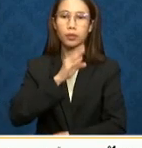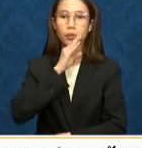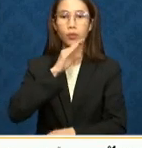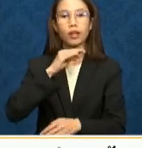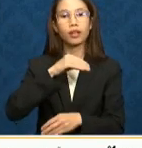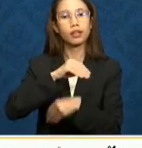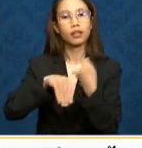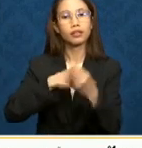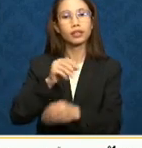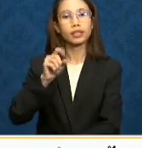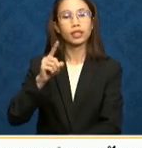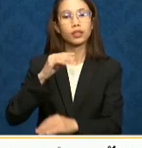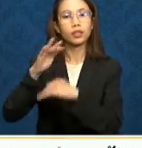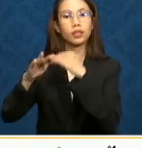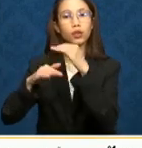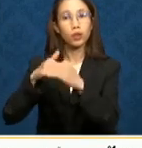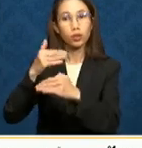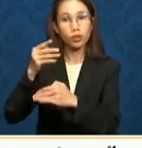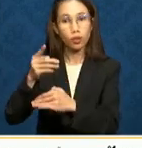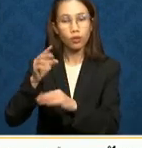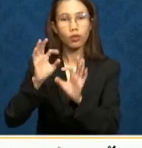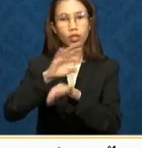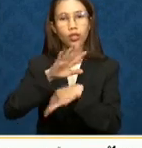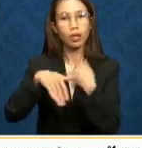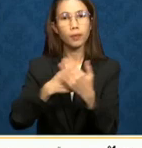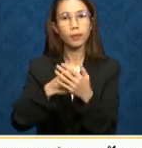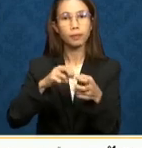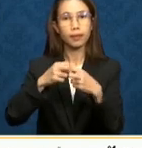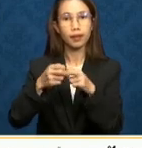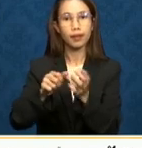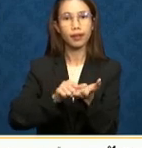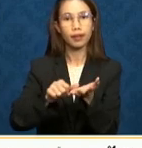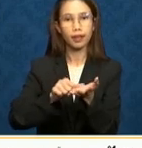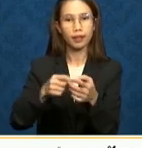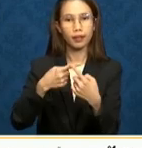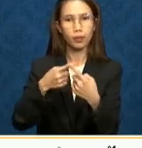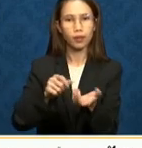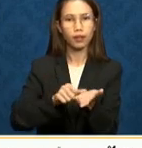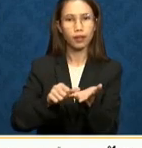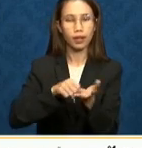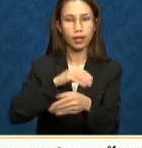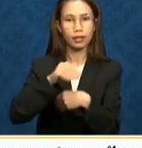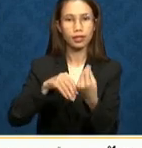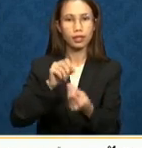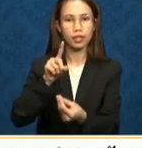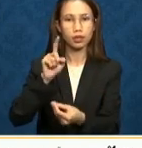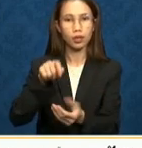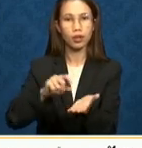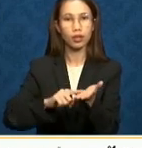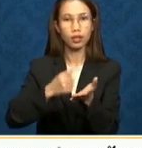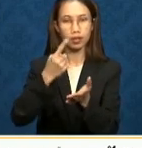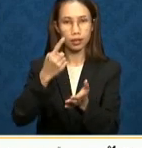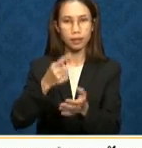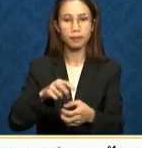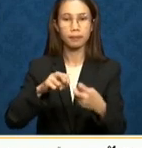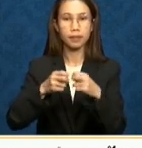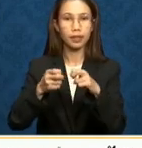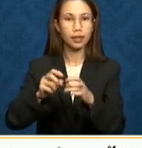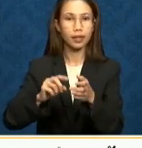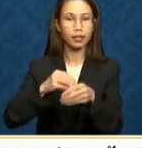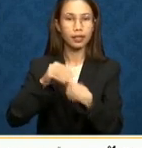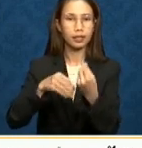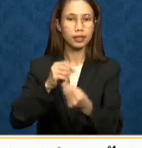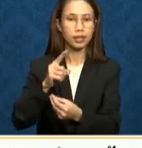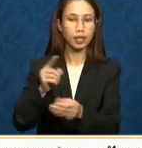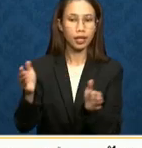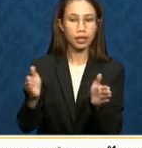ตทุกๆอย่างจะได้รับการแก้ไขทีนี้การที่จะเริ่มแก้ไขเศรษฐกิจนะมันต้องมีจุดเริ่มต้นปัญหาทางเศรษฐกิจมีทั้งระ